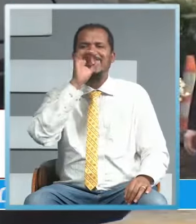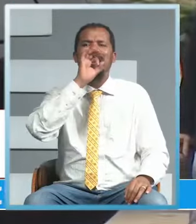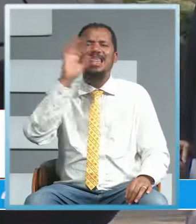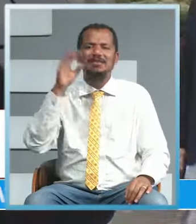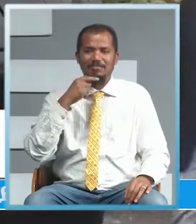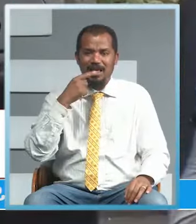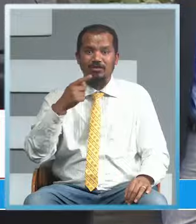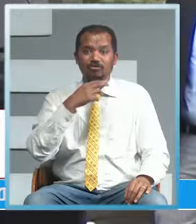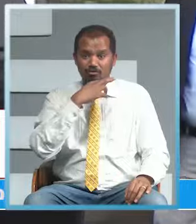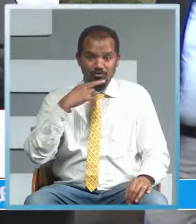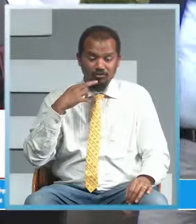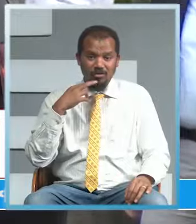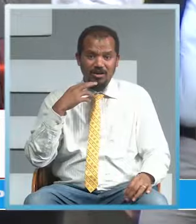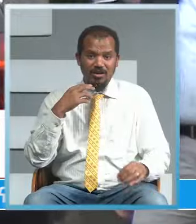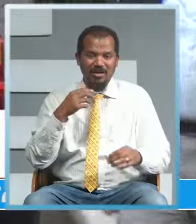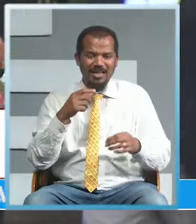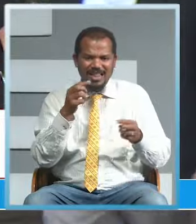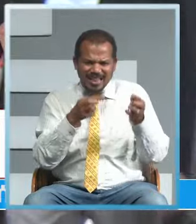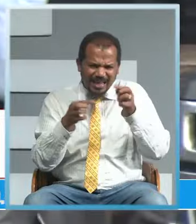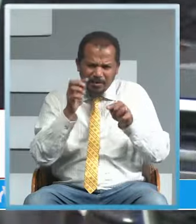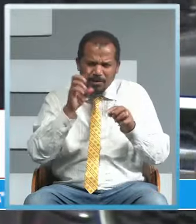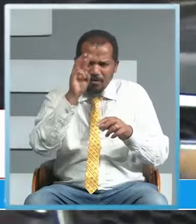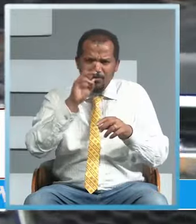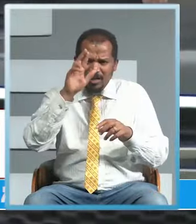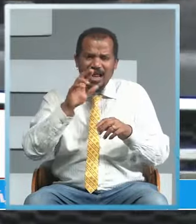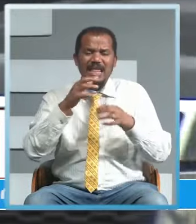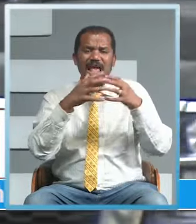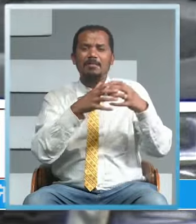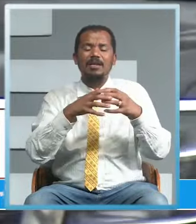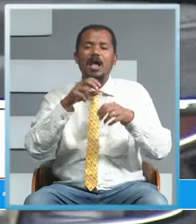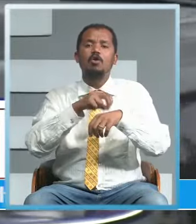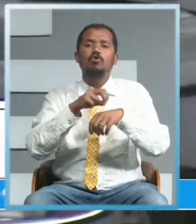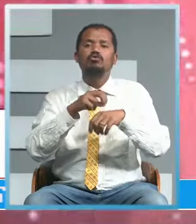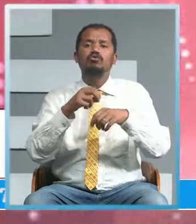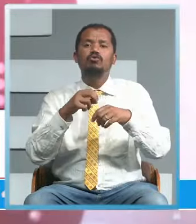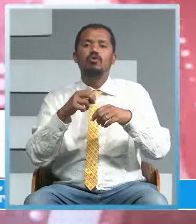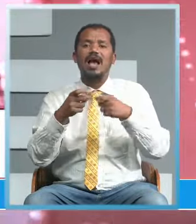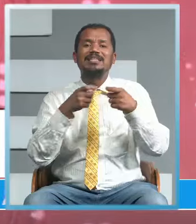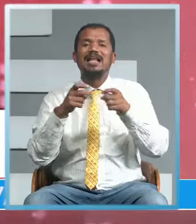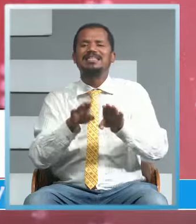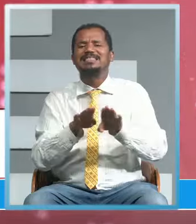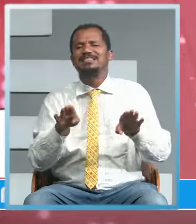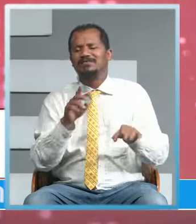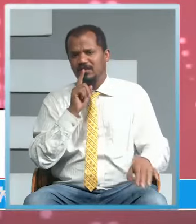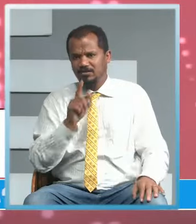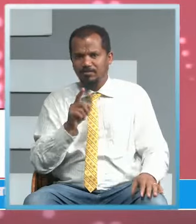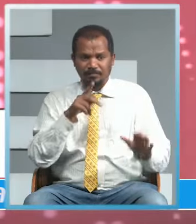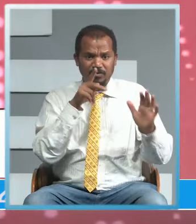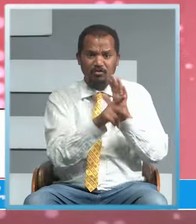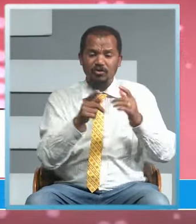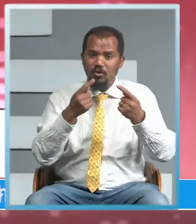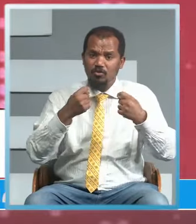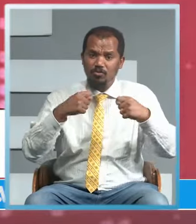እምነት የለኝም ያለችው ሩሲያም የተቀነባበረው ሴራ ግን የአሜሪካ የወቅቱ አስተዳደር ክፍተት እንደሆነ